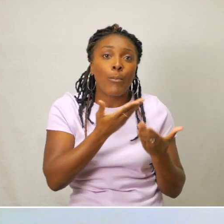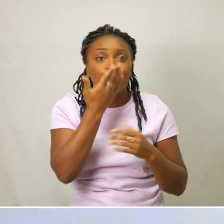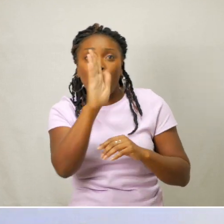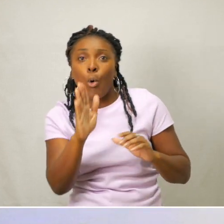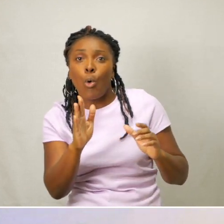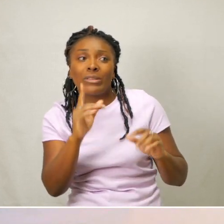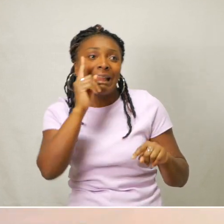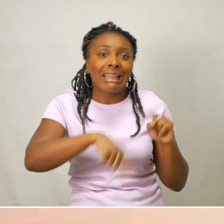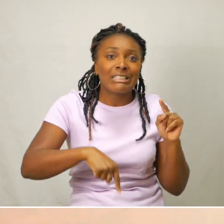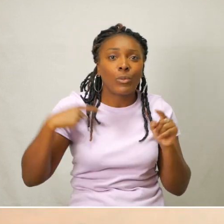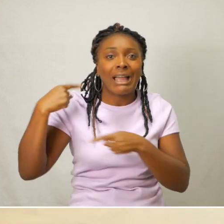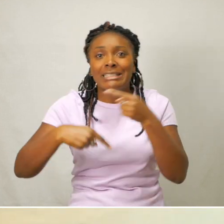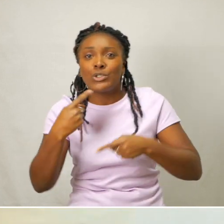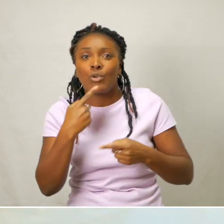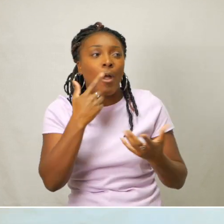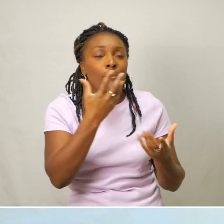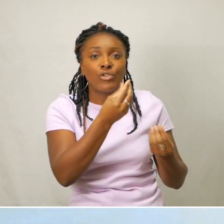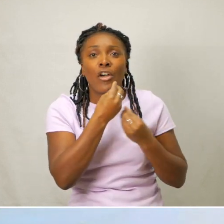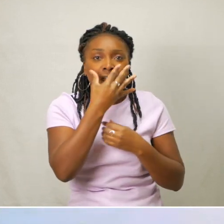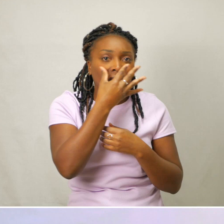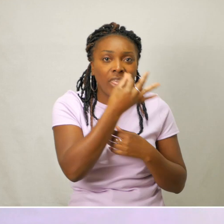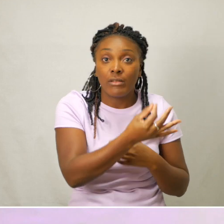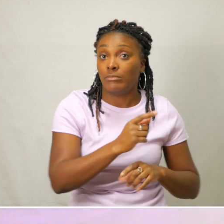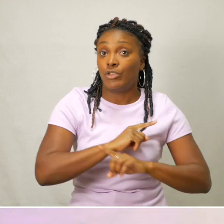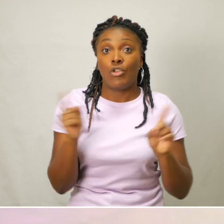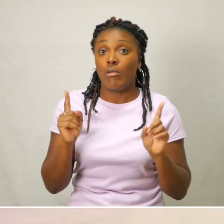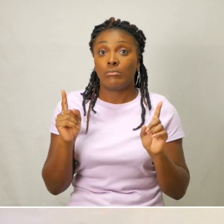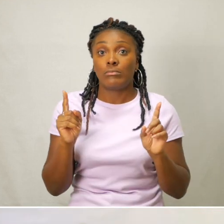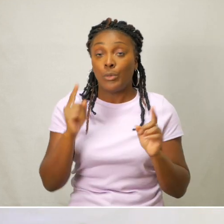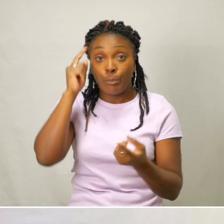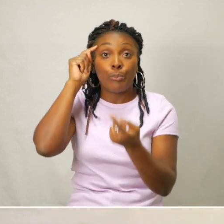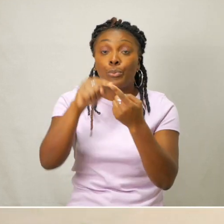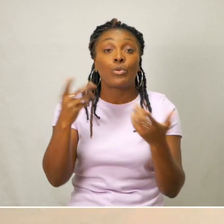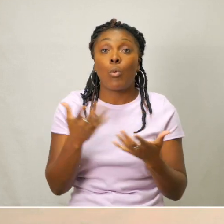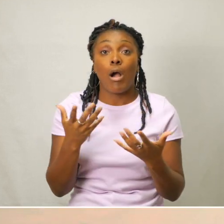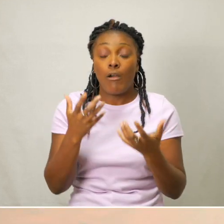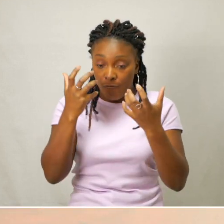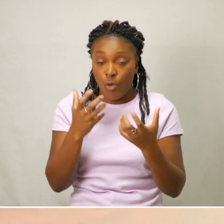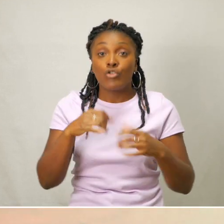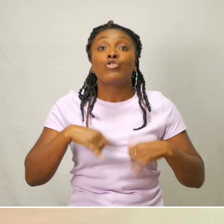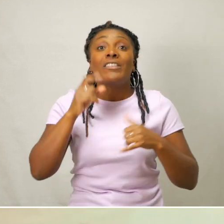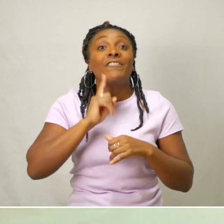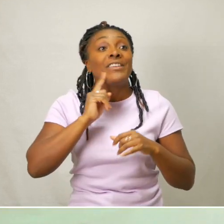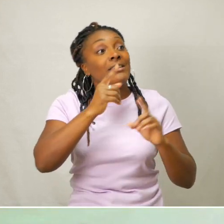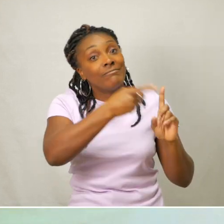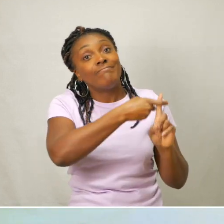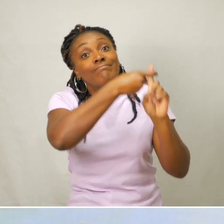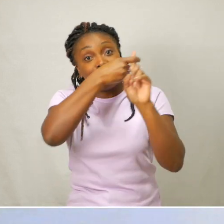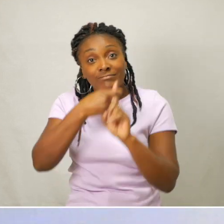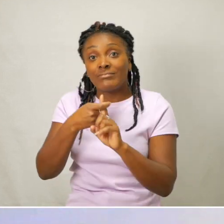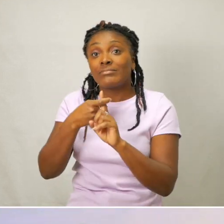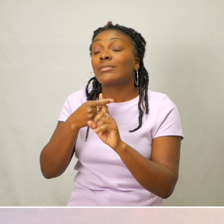interdictions, par les traditions. Peut-être ça va être mal vu, mais pour lui, c'est pas un problème. Son but à lui, c'est de prendre la jeune fille et de la ramener